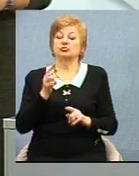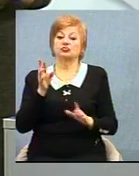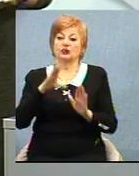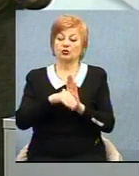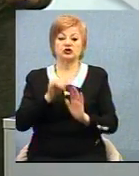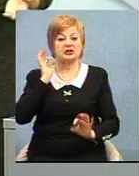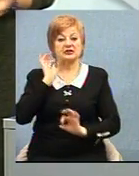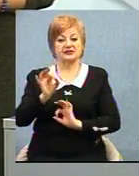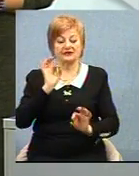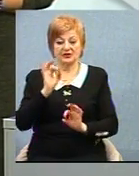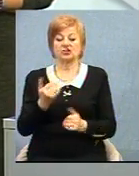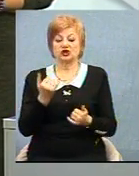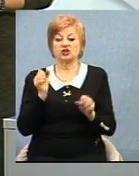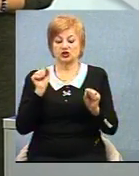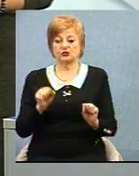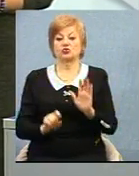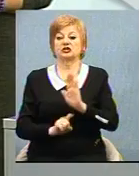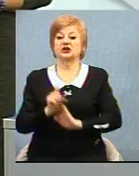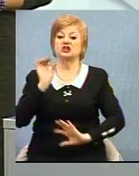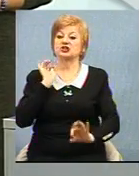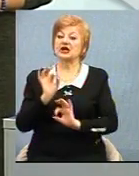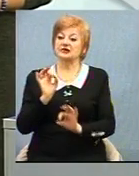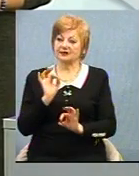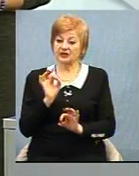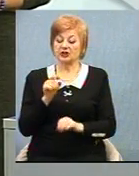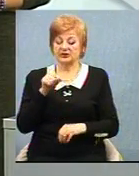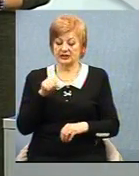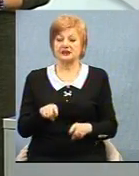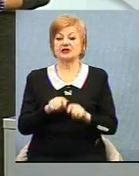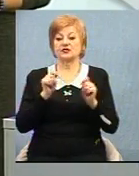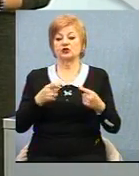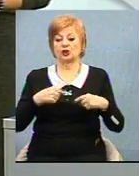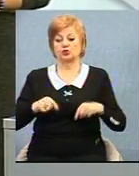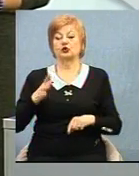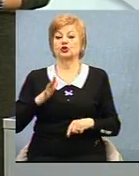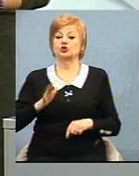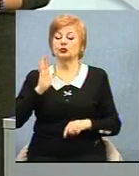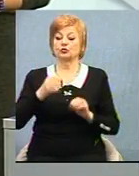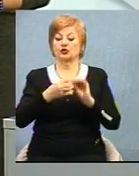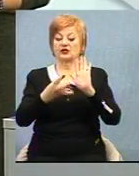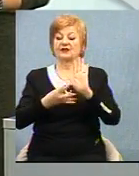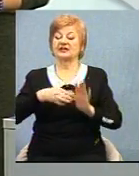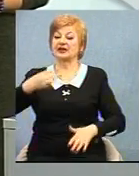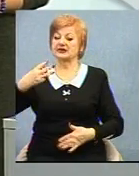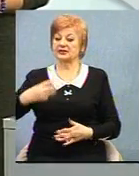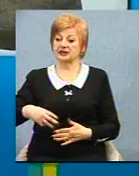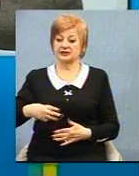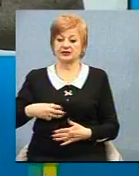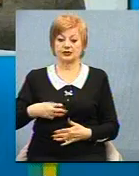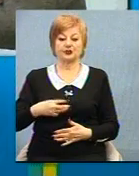голосування. До речі, вже з цієї хвилини можна телефонувати. У відкритій студії я буду на вас чекати о 19:30.